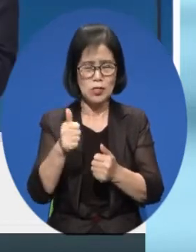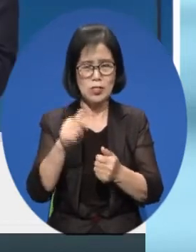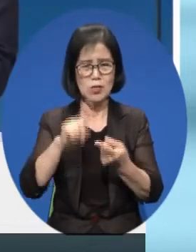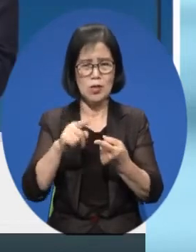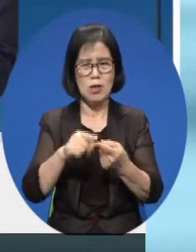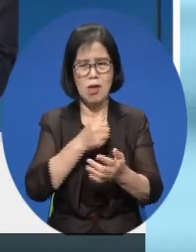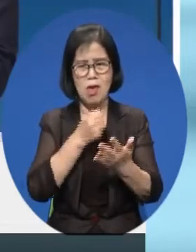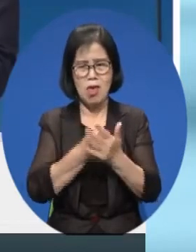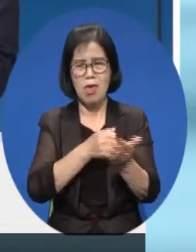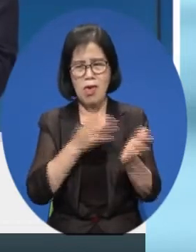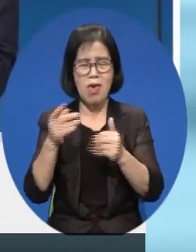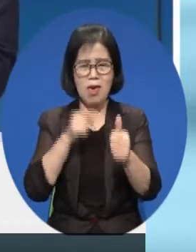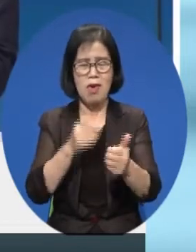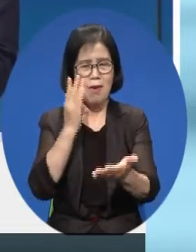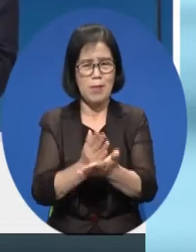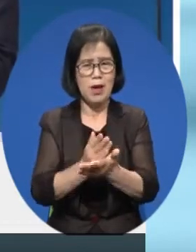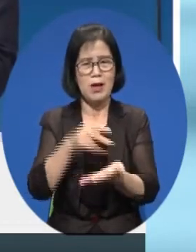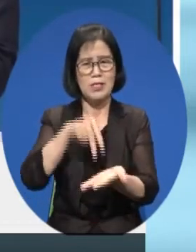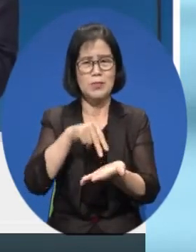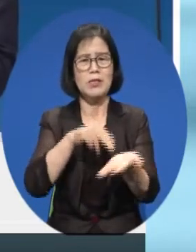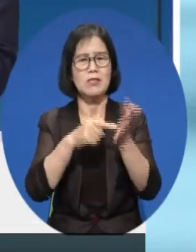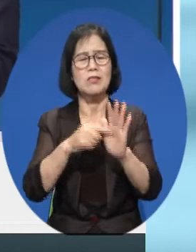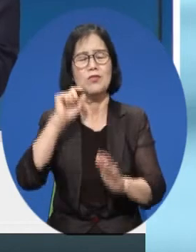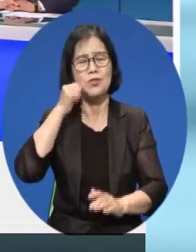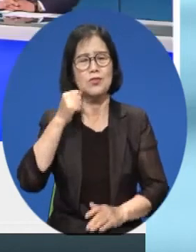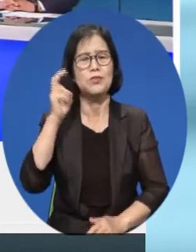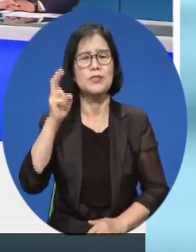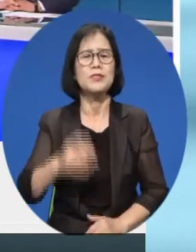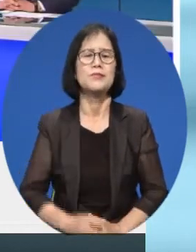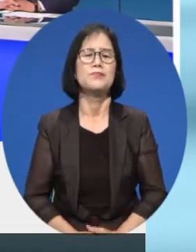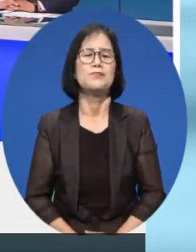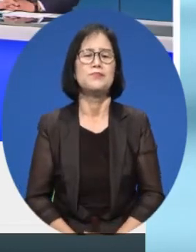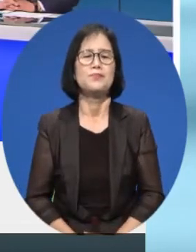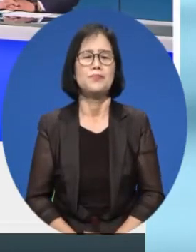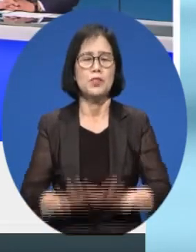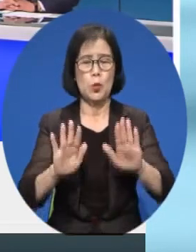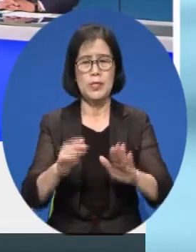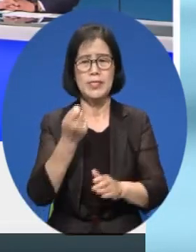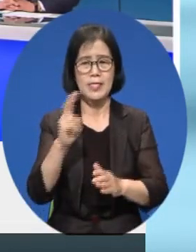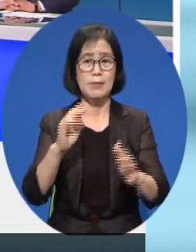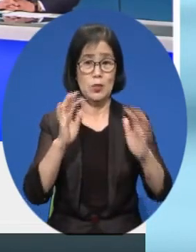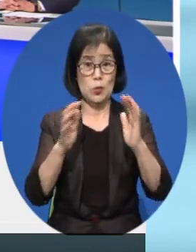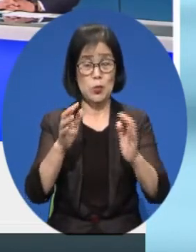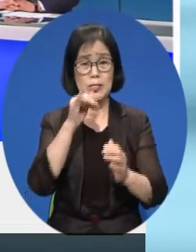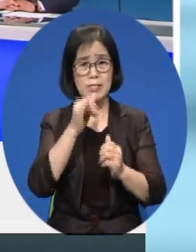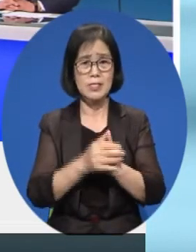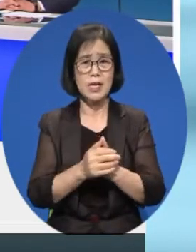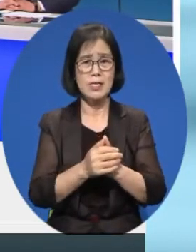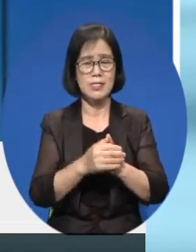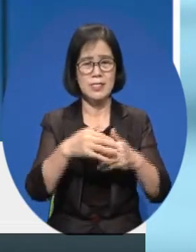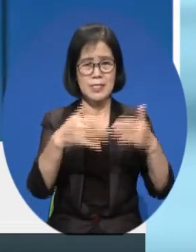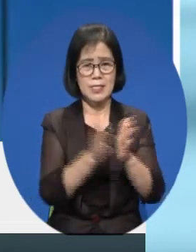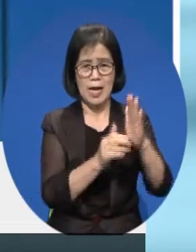마라 이렇게 입장 낸다는 네. 게 굉장히 어려운 문제라고 생각해요. 그리고 오늘 이제 TV 토론이 있다고 하는데요. 뭐 당대표끼리